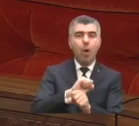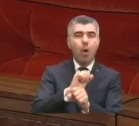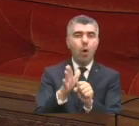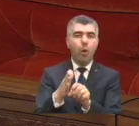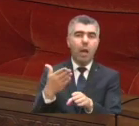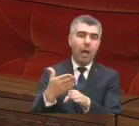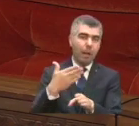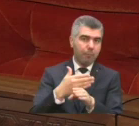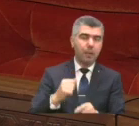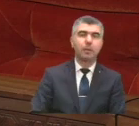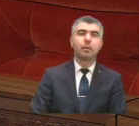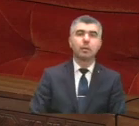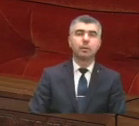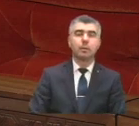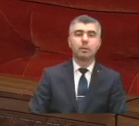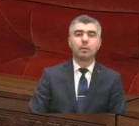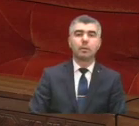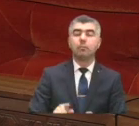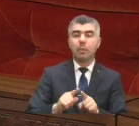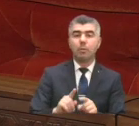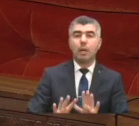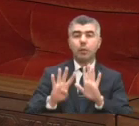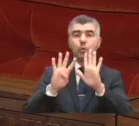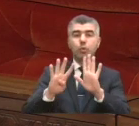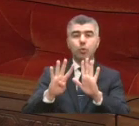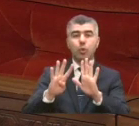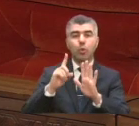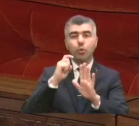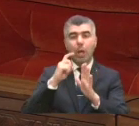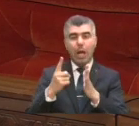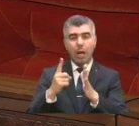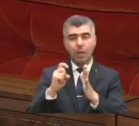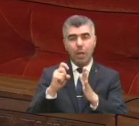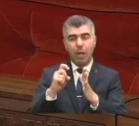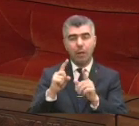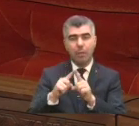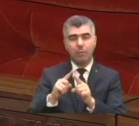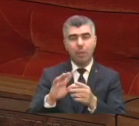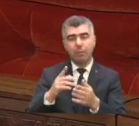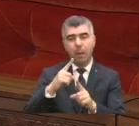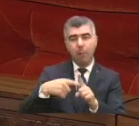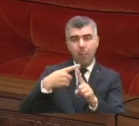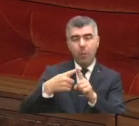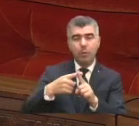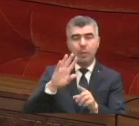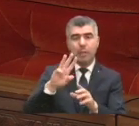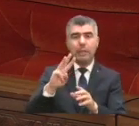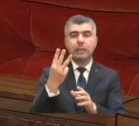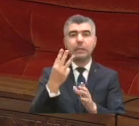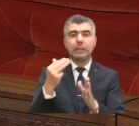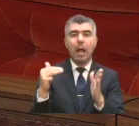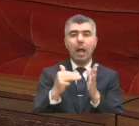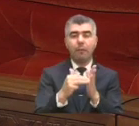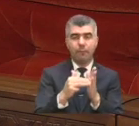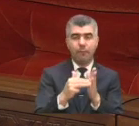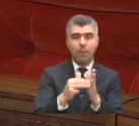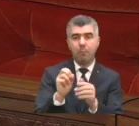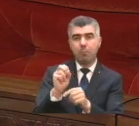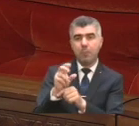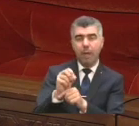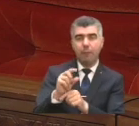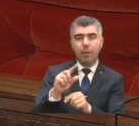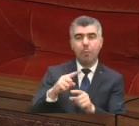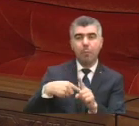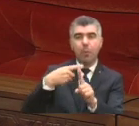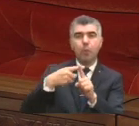قبل كورونا. وعرفت 9 الأشهر الأولى من 23 نقل ما يزيد عن 3000 مسافر، أي بزيادة قدرها